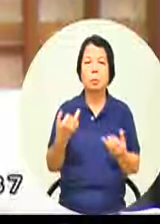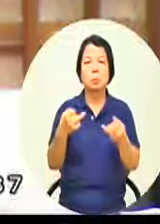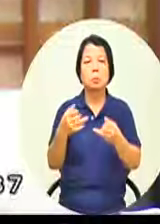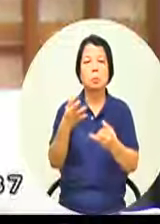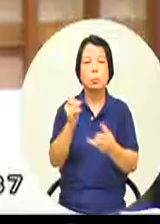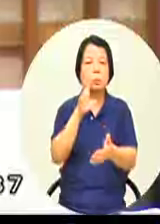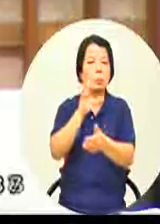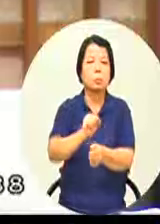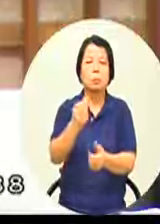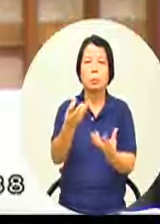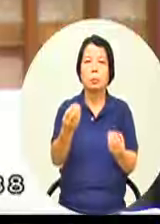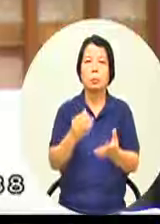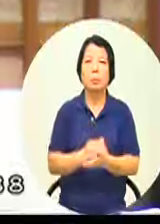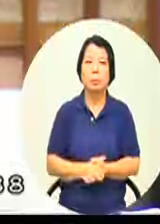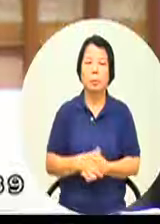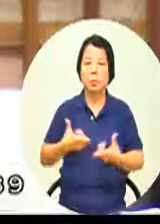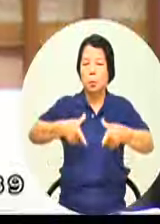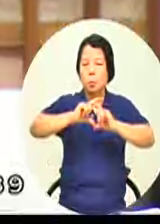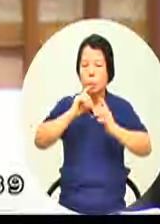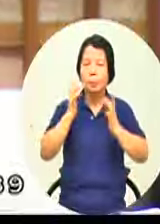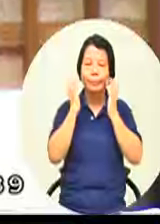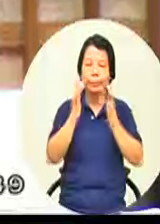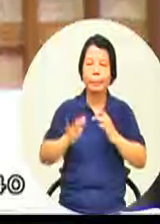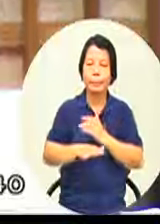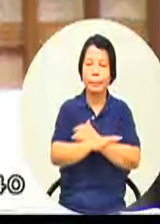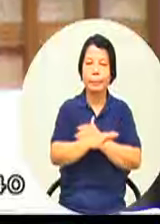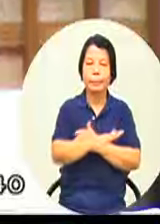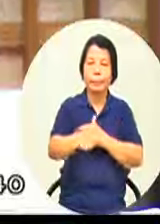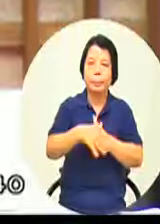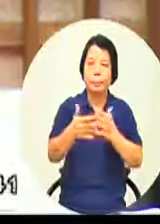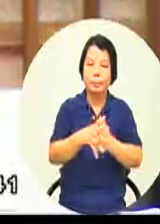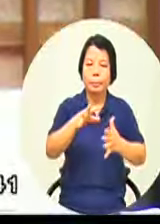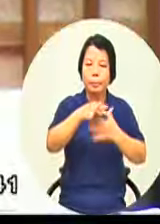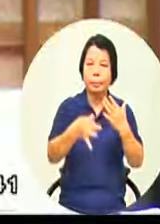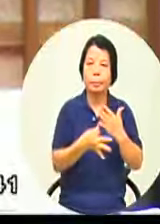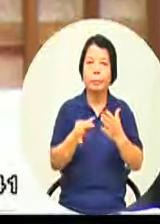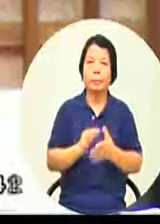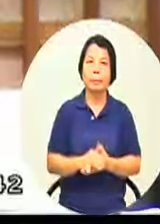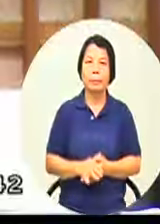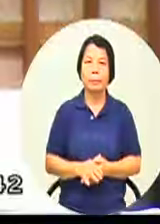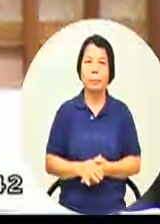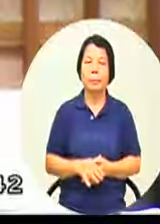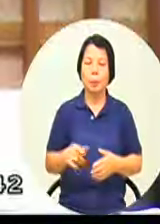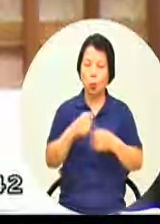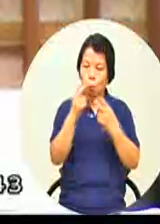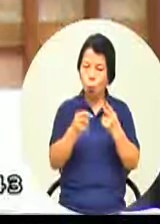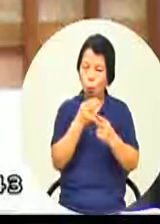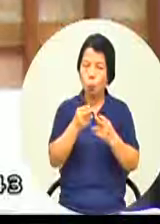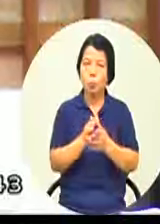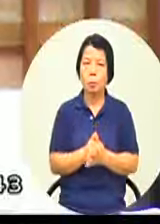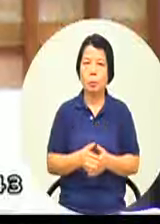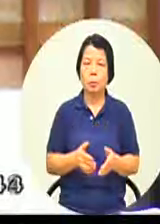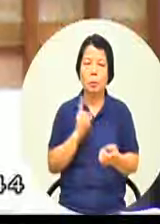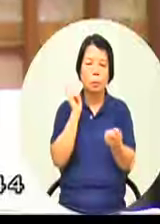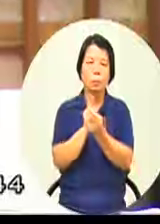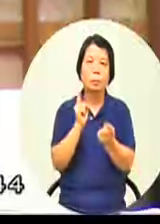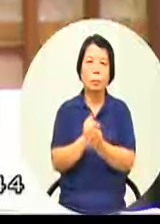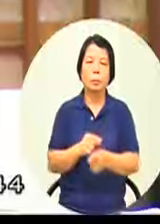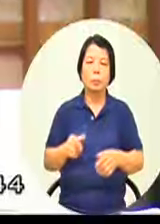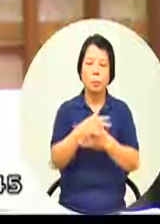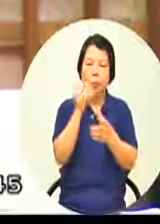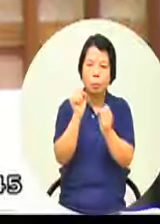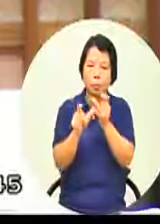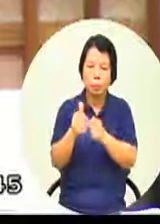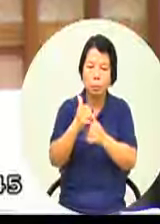没有，这个部分来讲回归了市场的机制，市场的机制里面我们怎么样来对于整个消费者